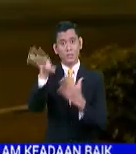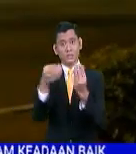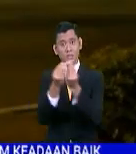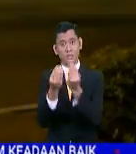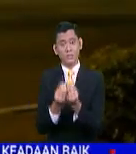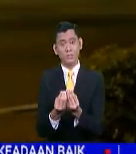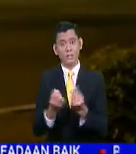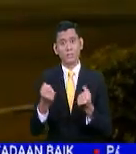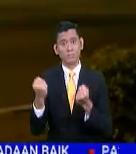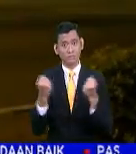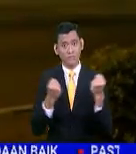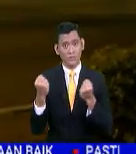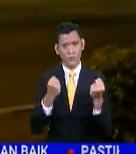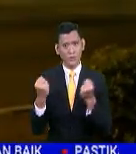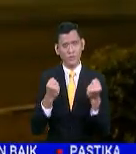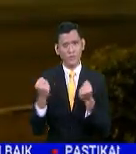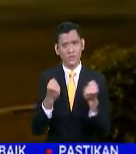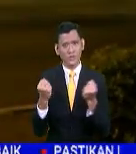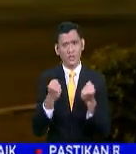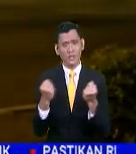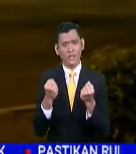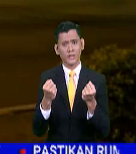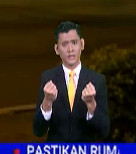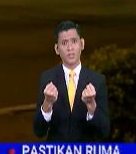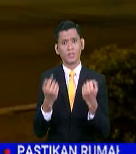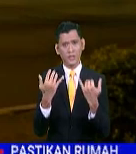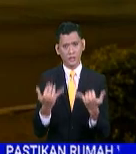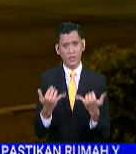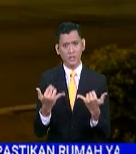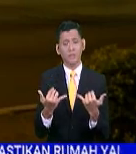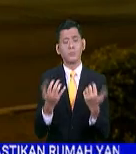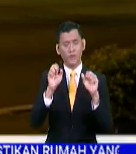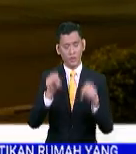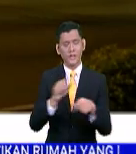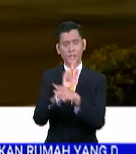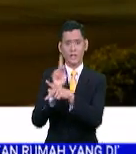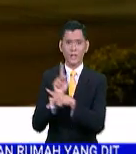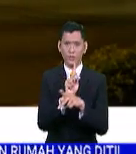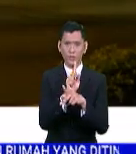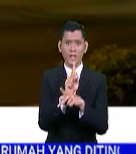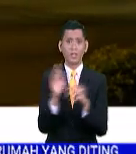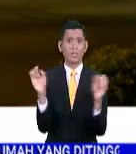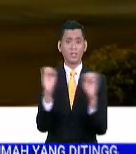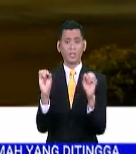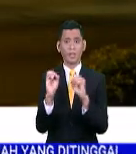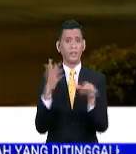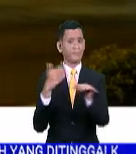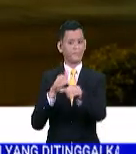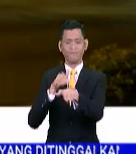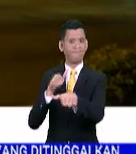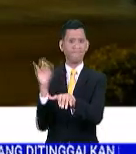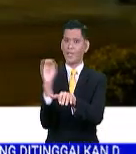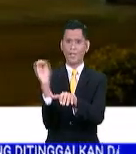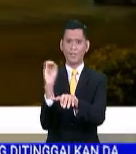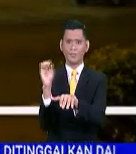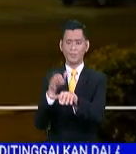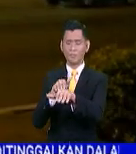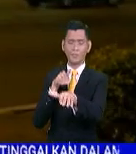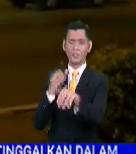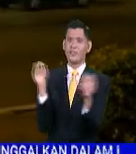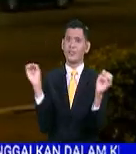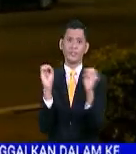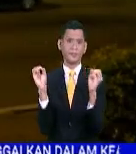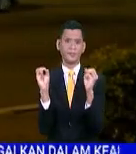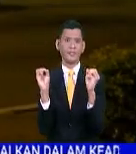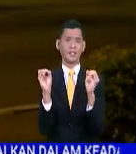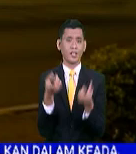di Plaza Tol Jalan Duta Mahala ke Ibu Negara masih lagi dalam keadaan terkawal dan tiada kesesakan luar biasa yang dilaporkan